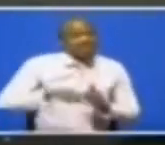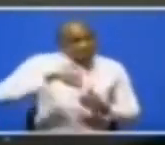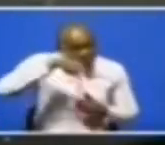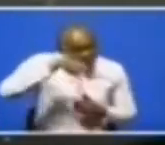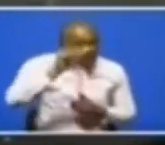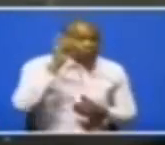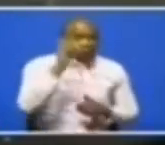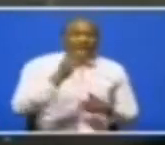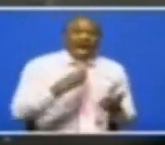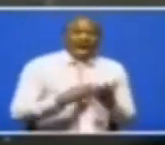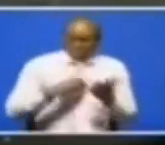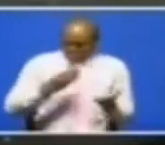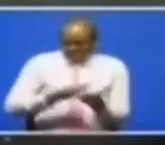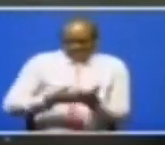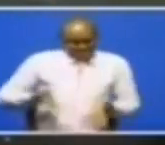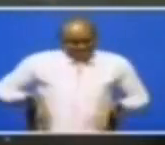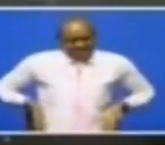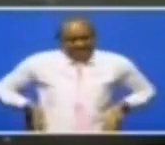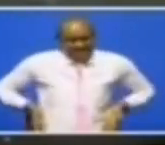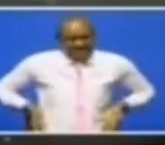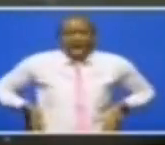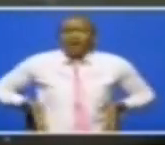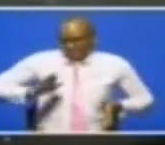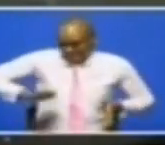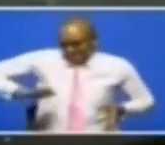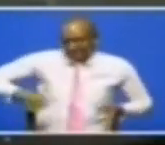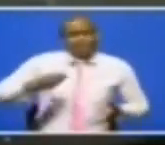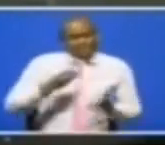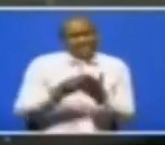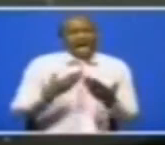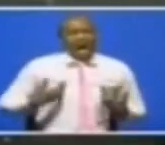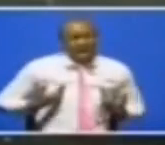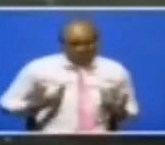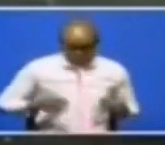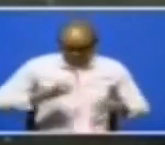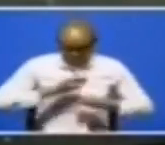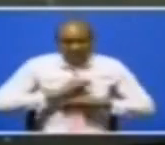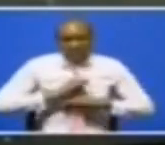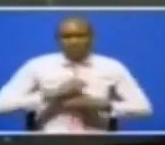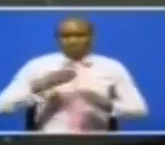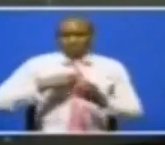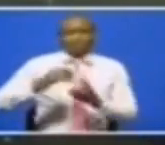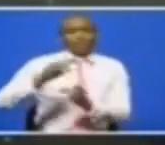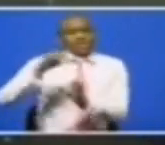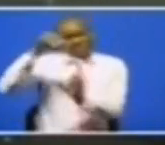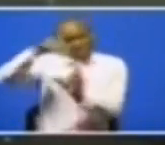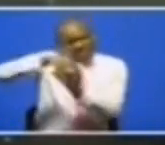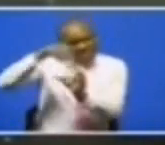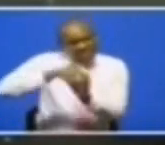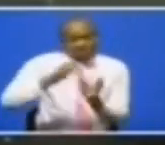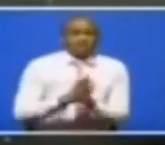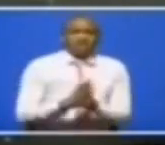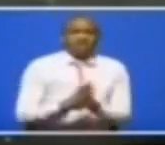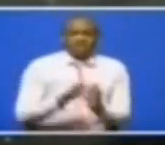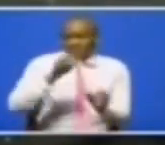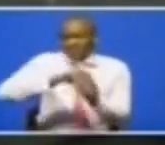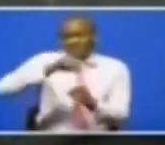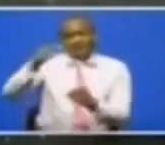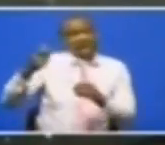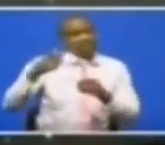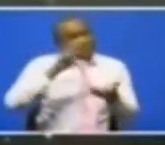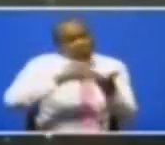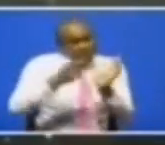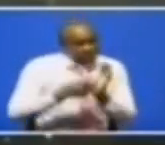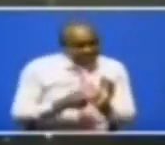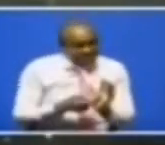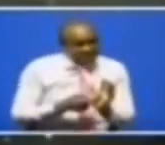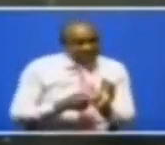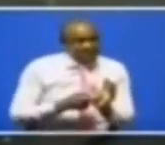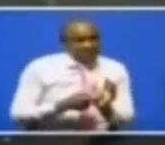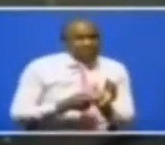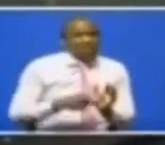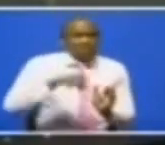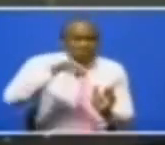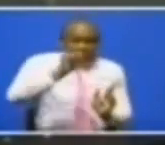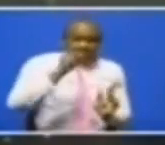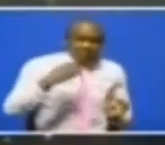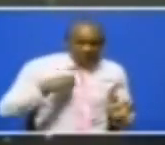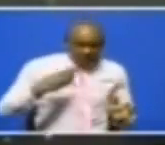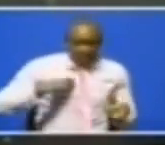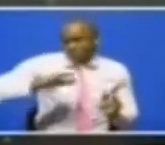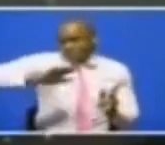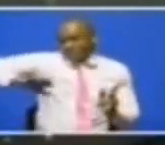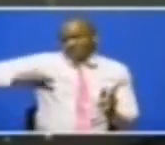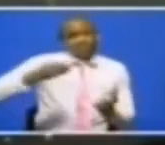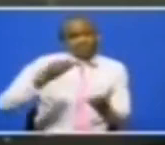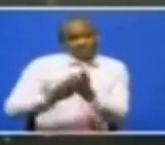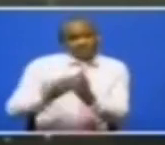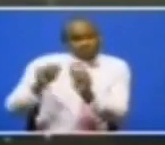atakuwa ana pesa ambazo zitabaki mfukoni, atawekeza, na mbali na kuwekeza atakuwa na akiba